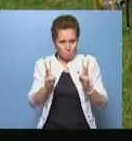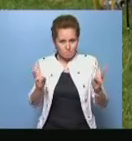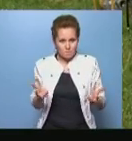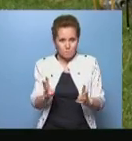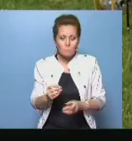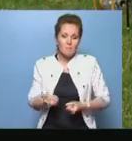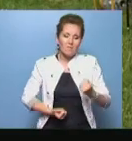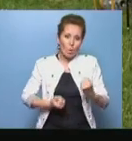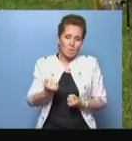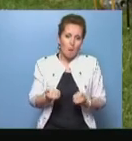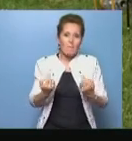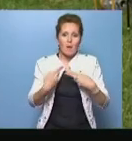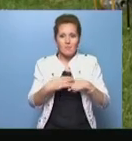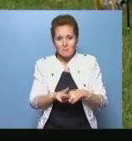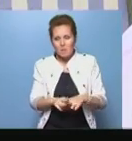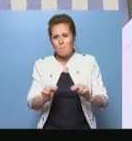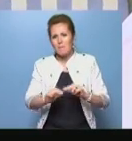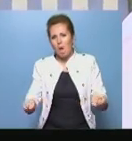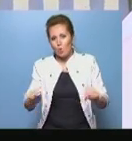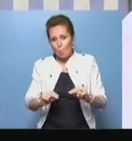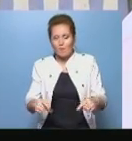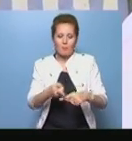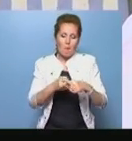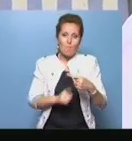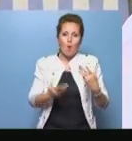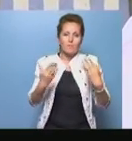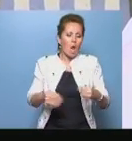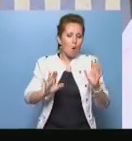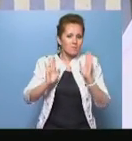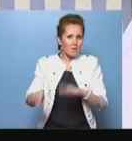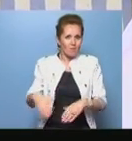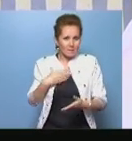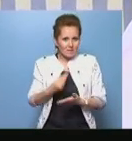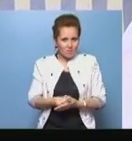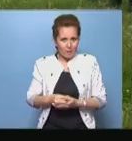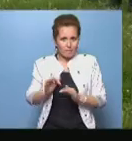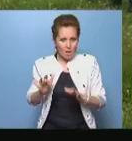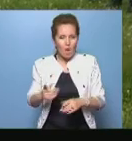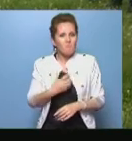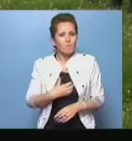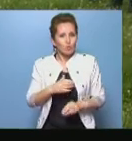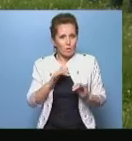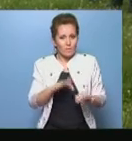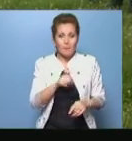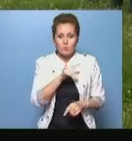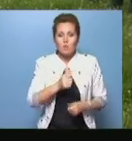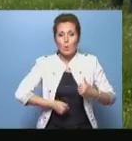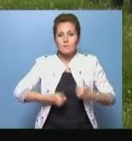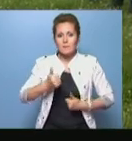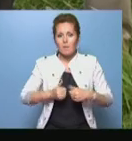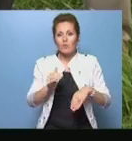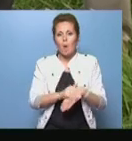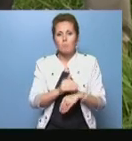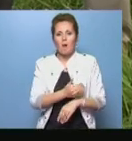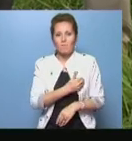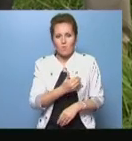Водители, механизаторы, педагоги, чиновники на полдня оставили свои рабочие места по очень важному делу. В Игринском районе проходит состязание добровольных